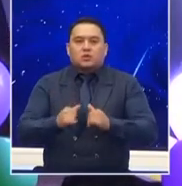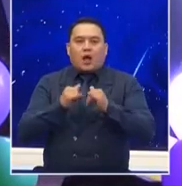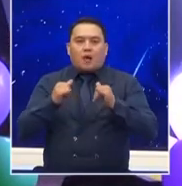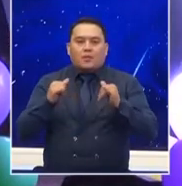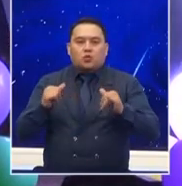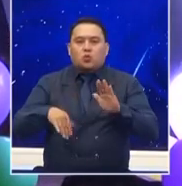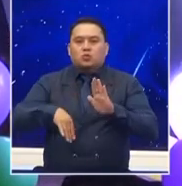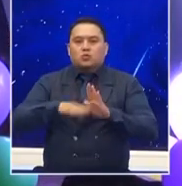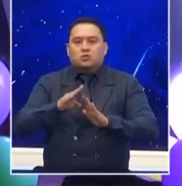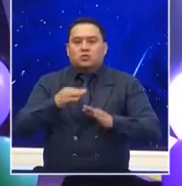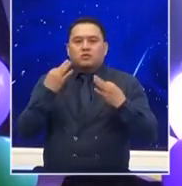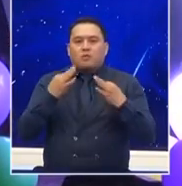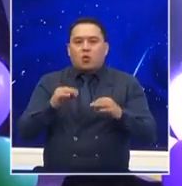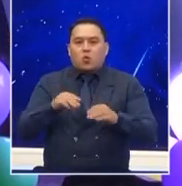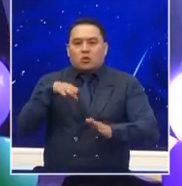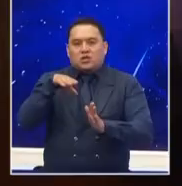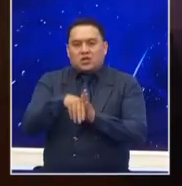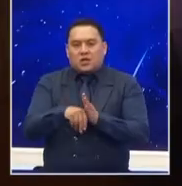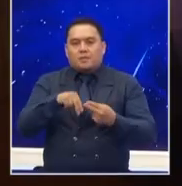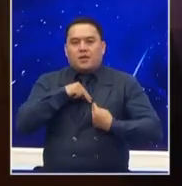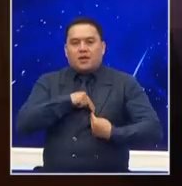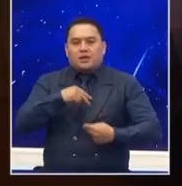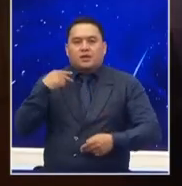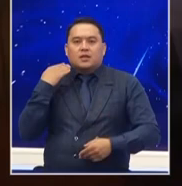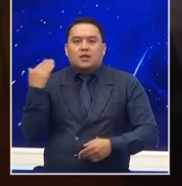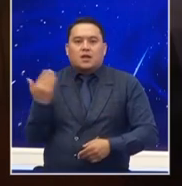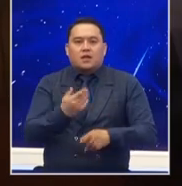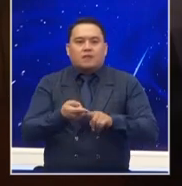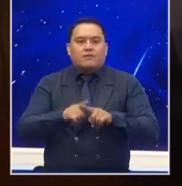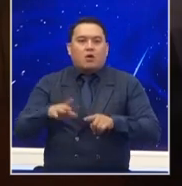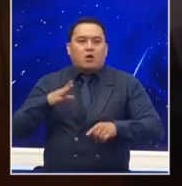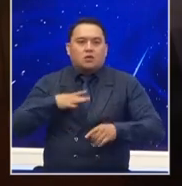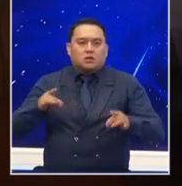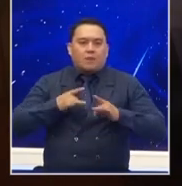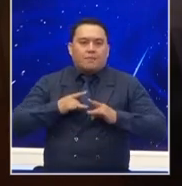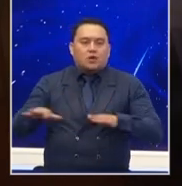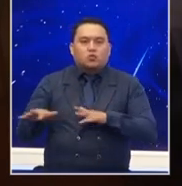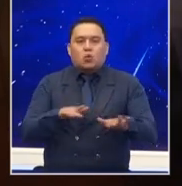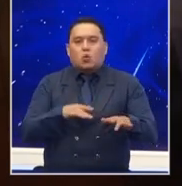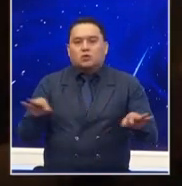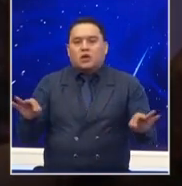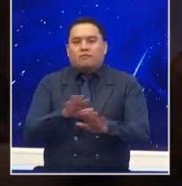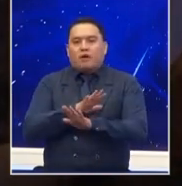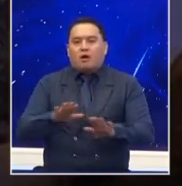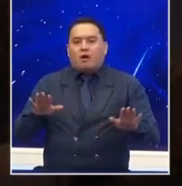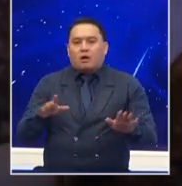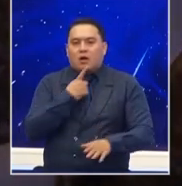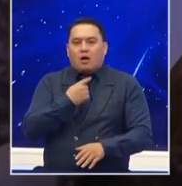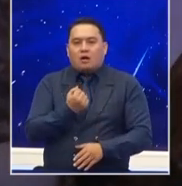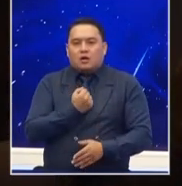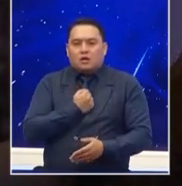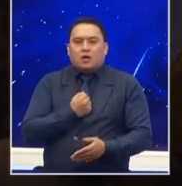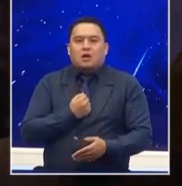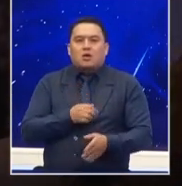мен тәуелсіздікті нығайтуға қосқан ерен еңбегін баяндады. Мәдени шарада өнерпаздар өнер көрсетті, дәстүрлі және әскери